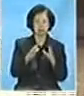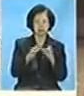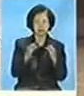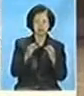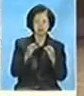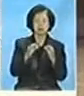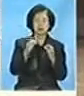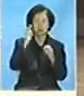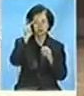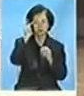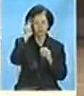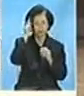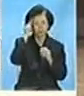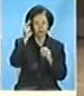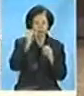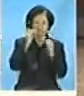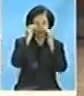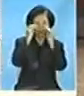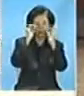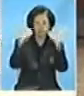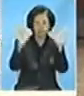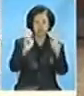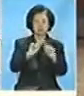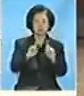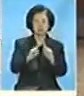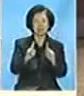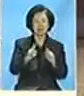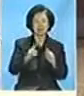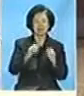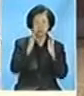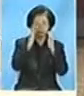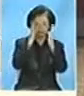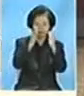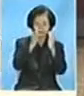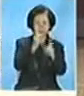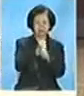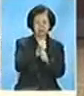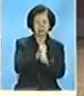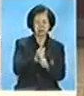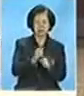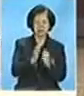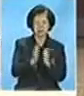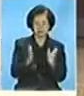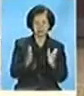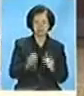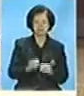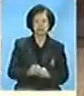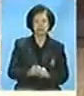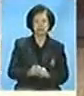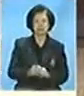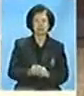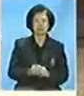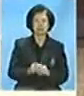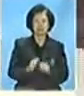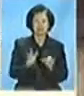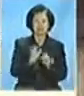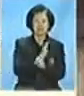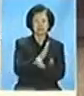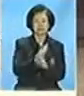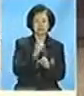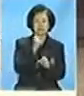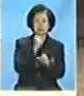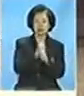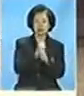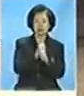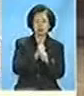รู้ที่มีอยู่หรือก็ประสบการณ์ที่มีอยู่แล้วก็จะตั้งใจทำงานอย่างเต็มที่แล้วก็จะดำเนินการประชุมให้เป็นระ